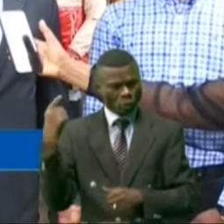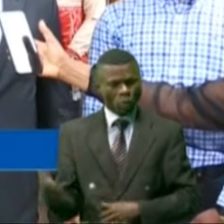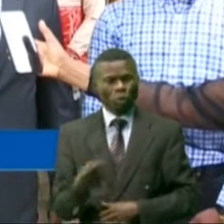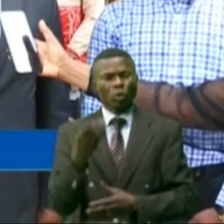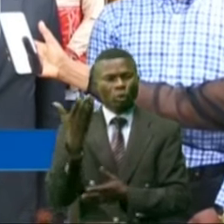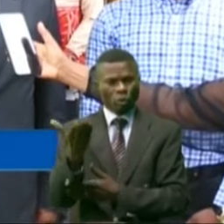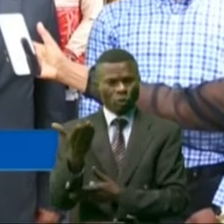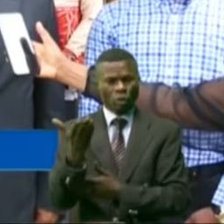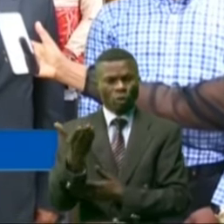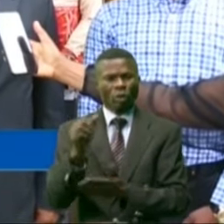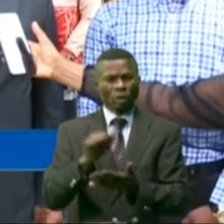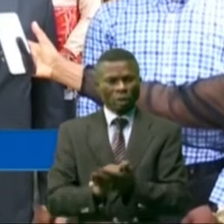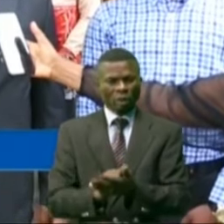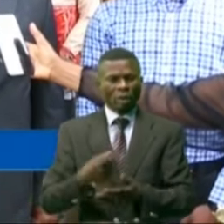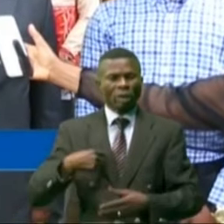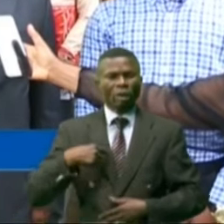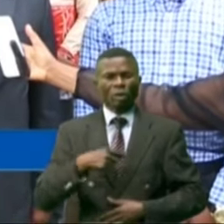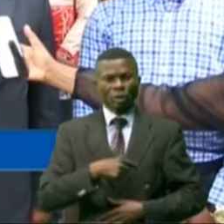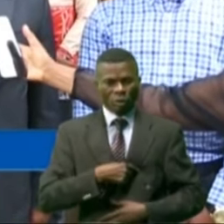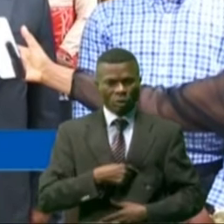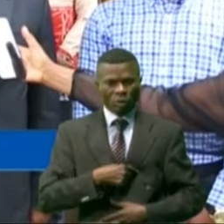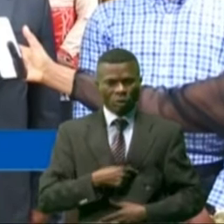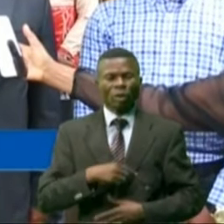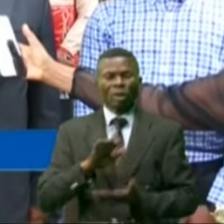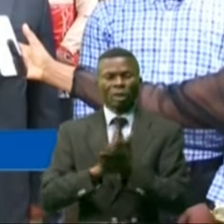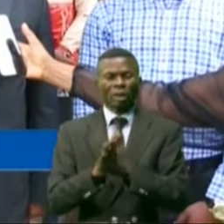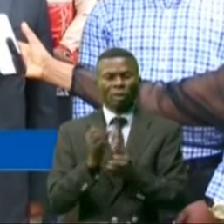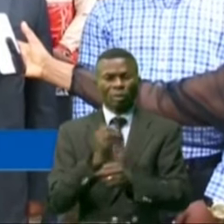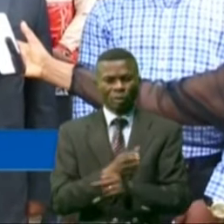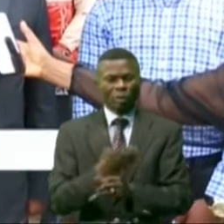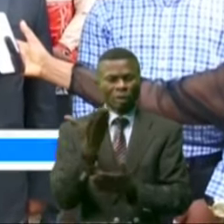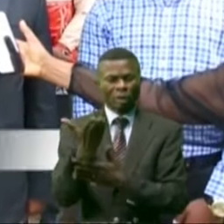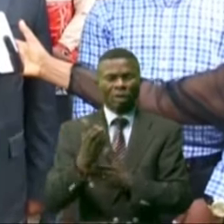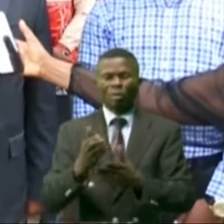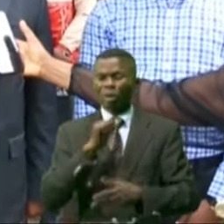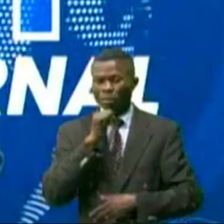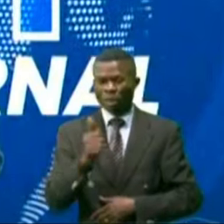recommander sans que nous puissions matérialiser les recommandations.